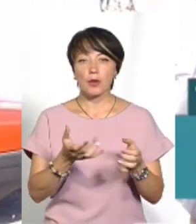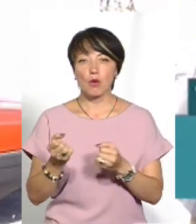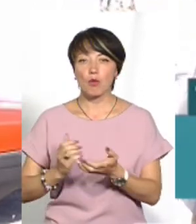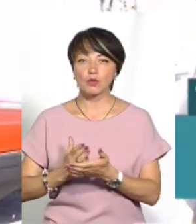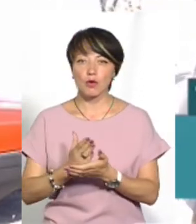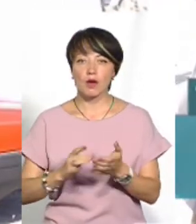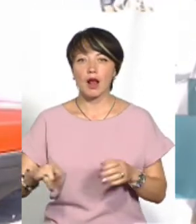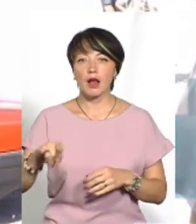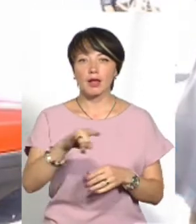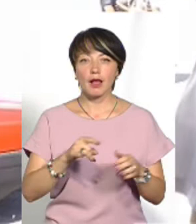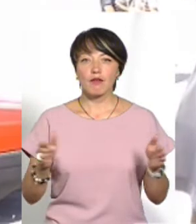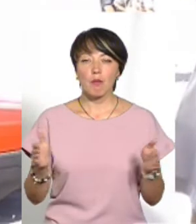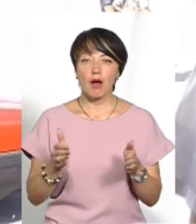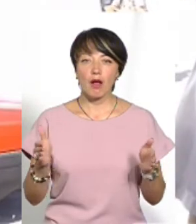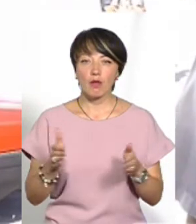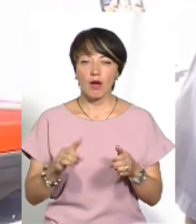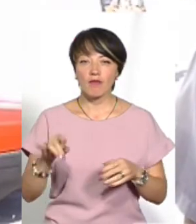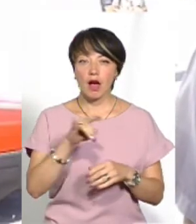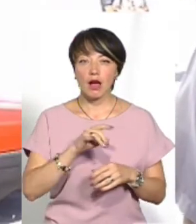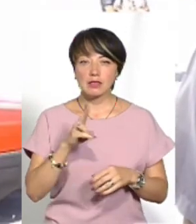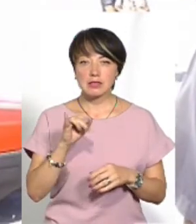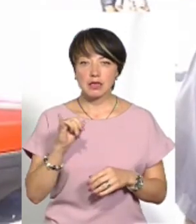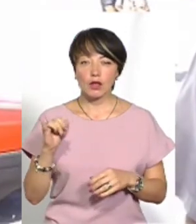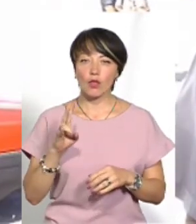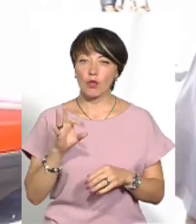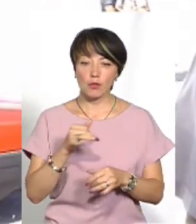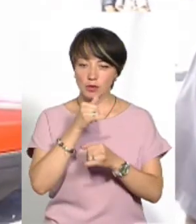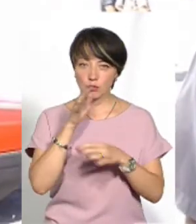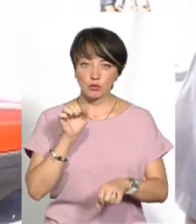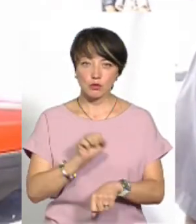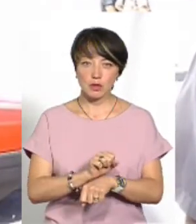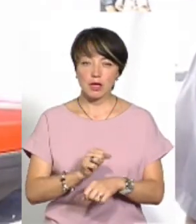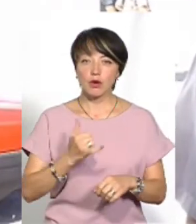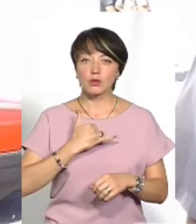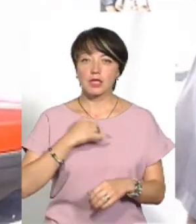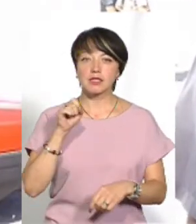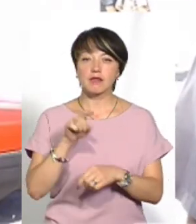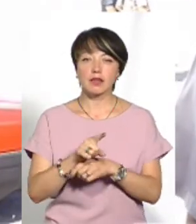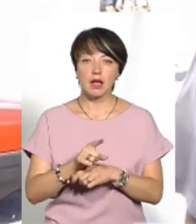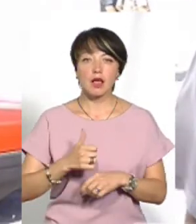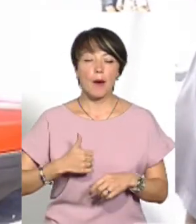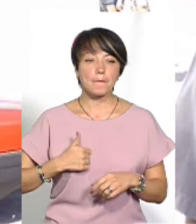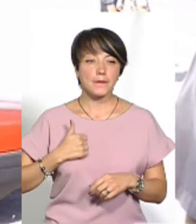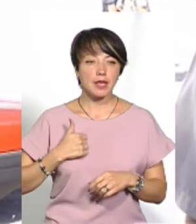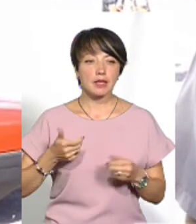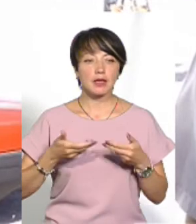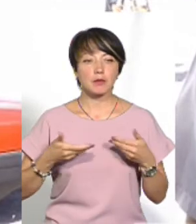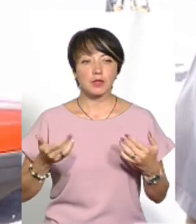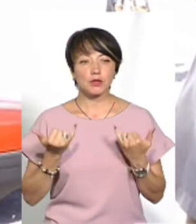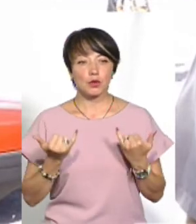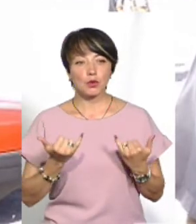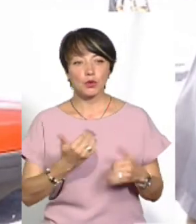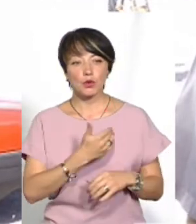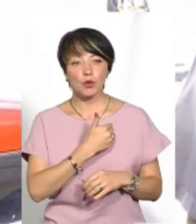літаків малої авіації, але ми на цьому не можемо зупинятися, тому що у нас завдання амбітні. Ми сьогодні хочемо